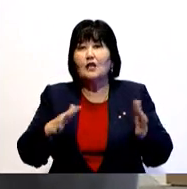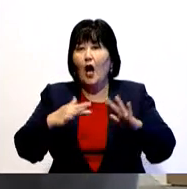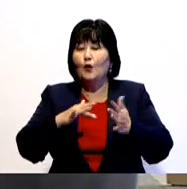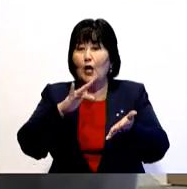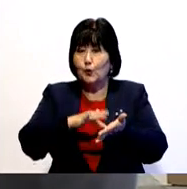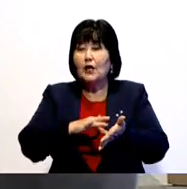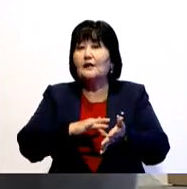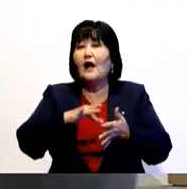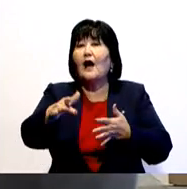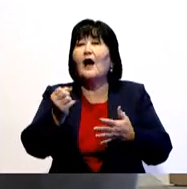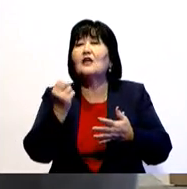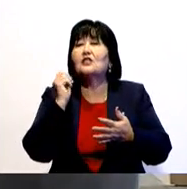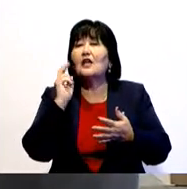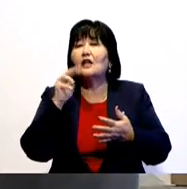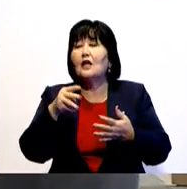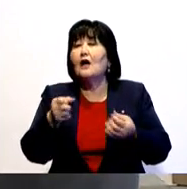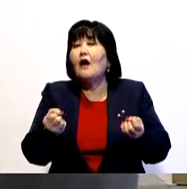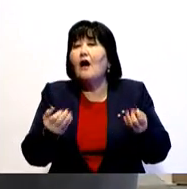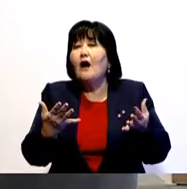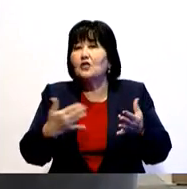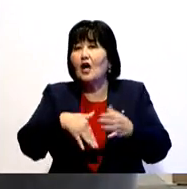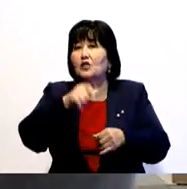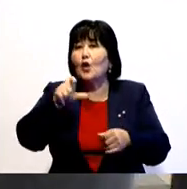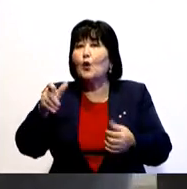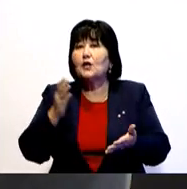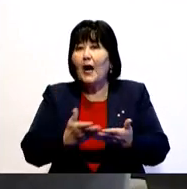қанша шақырым жерде? Онда қанша сайлаушы бар?